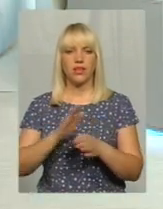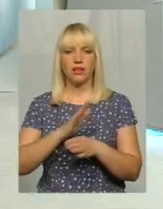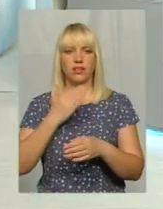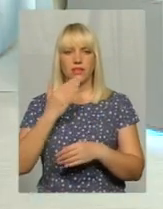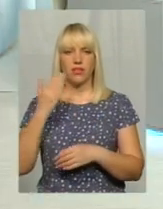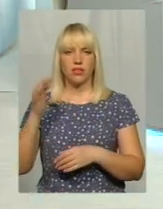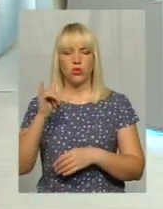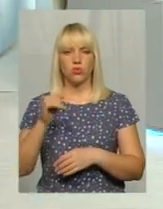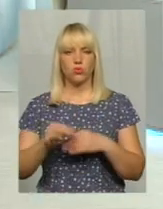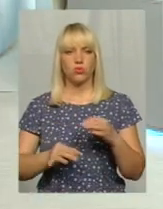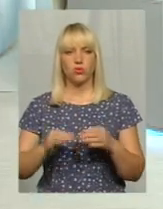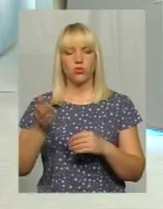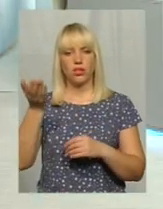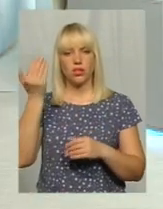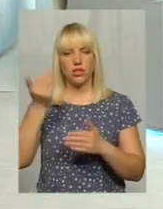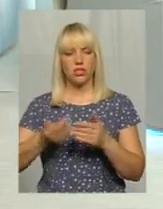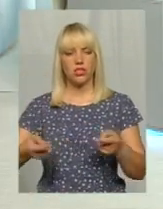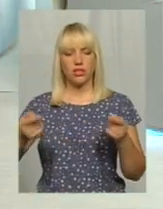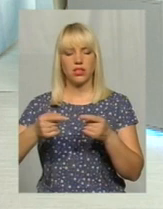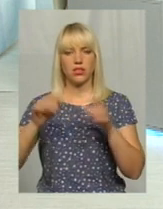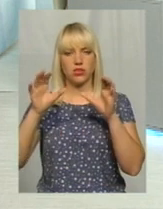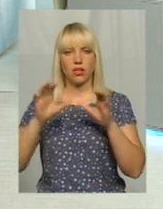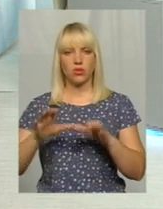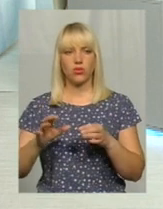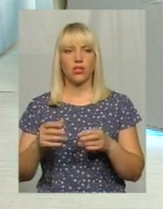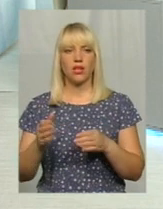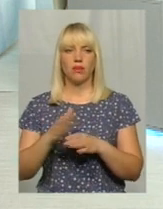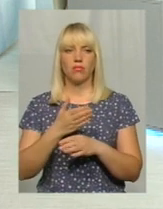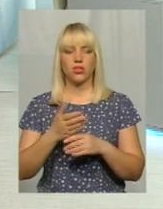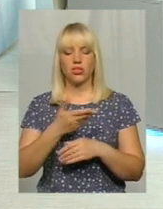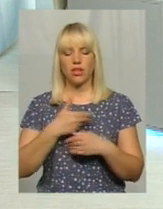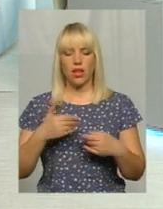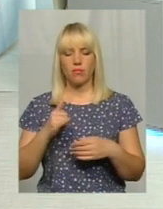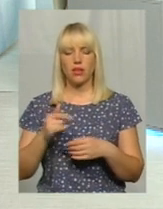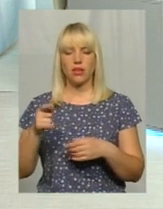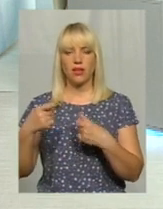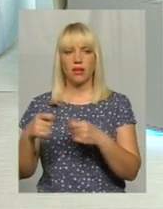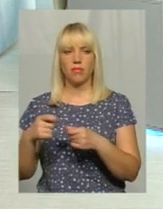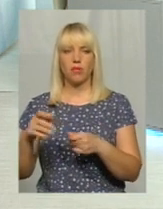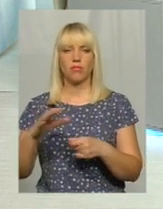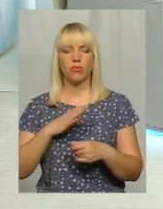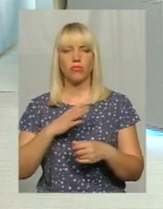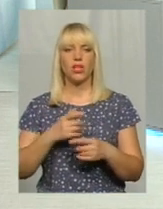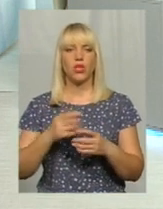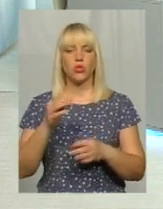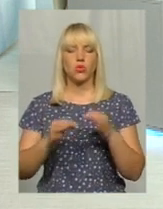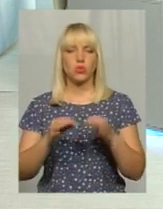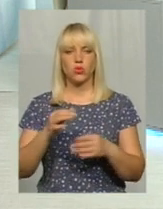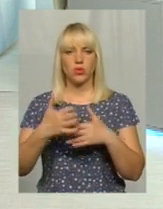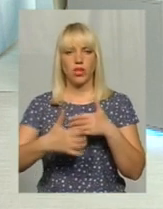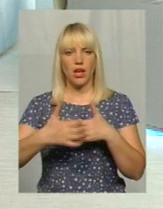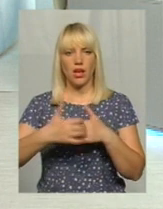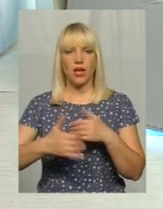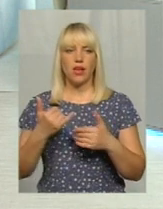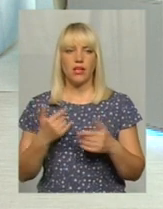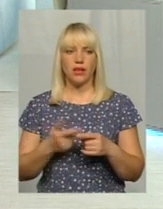Раніше, згідно попереднього законодавства, було між нами і оператором ринку, знаходився суд. Матеріали повинні бути